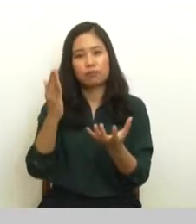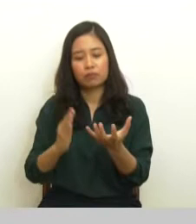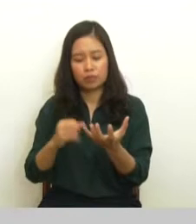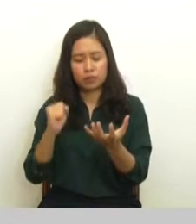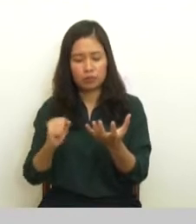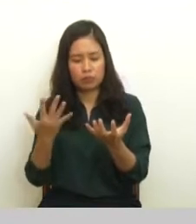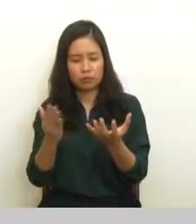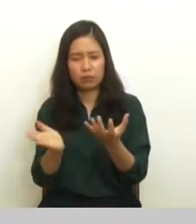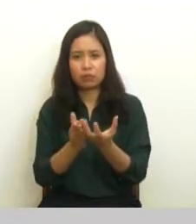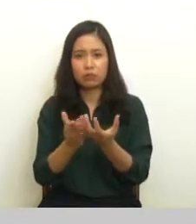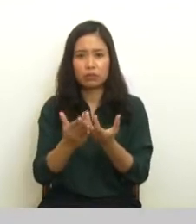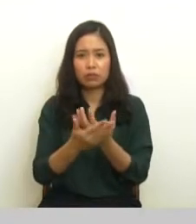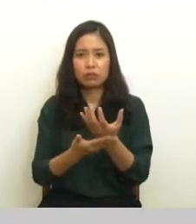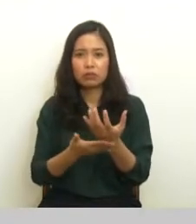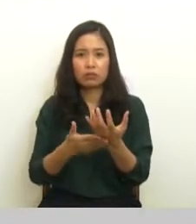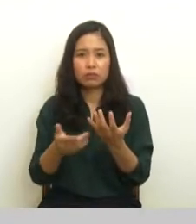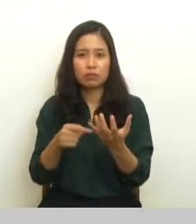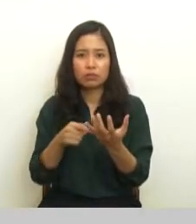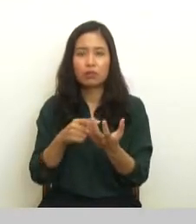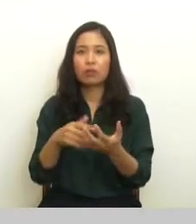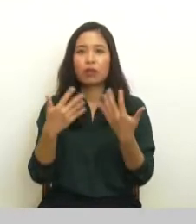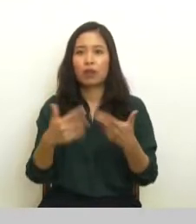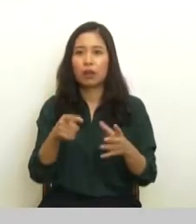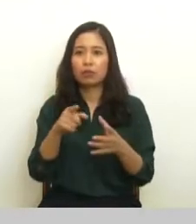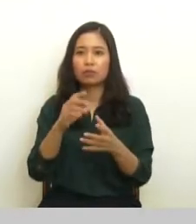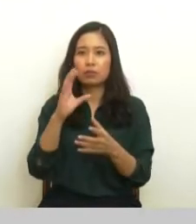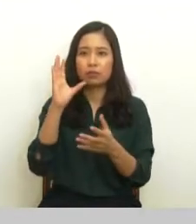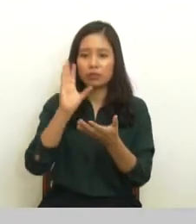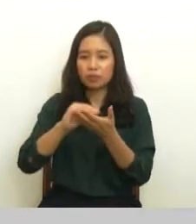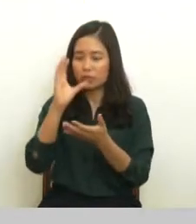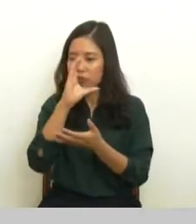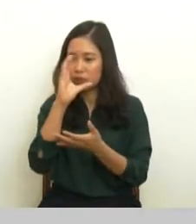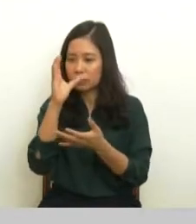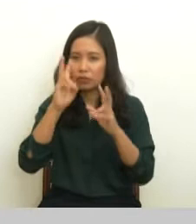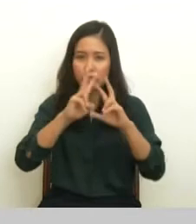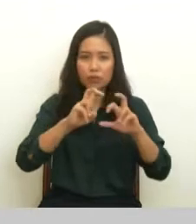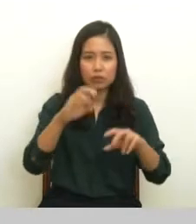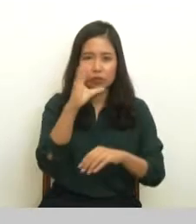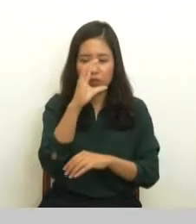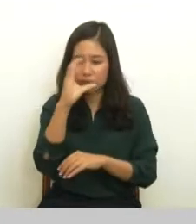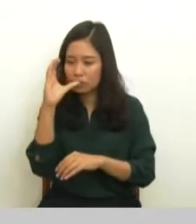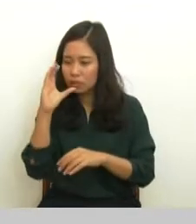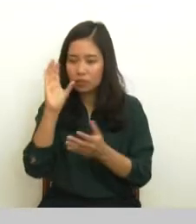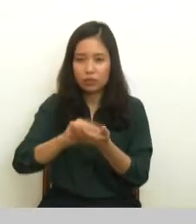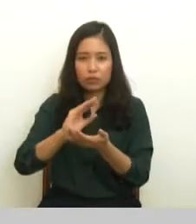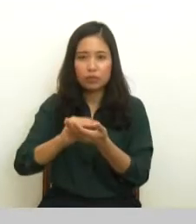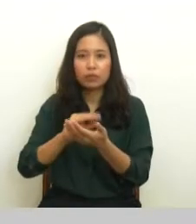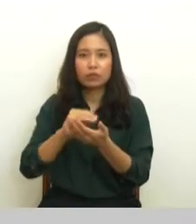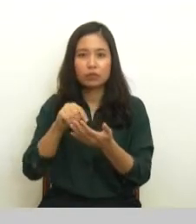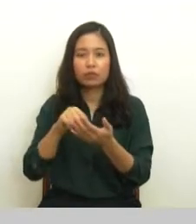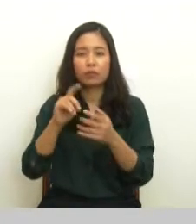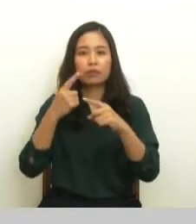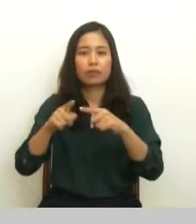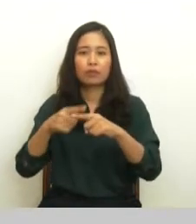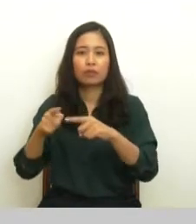ไรจากนั้นนักเรีนได้สำรวจแนวคิดต่าง ๆด้วิธีการสื่อสะหาข้อมูลที่หลากหลาย